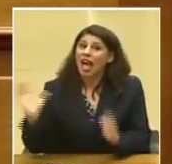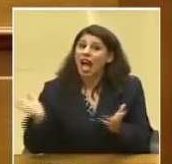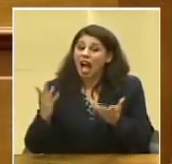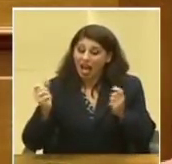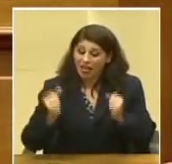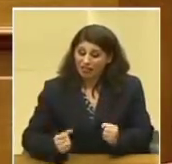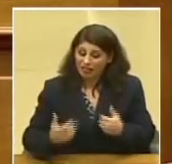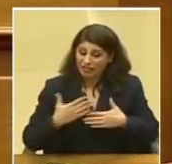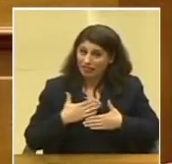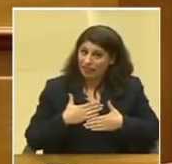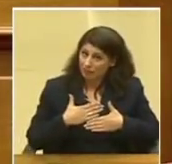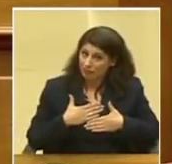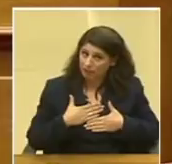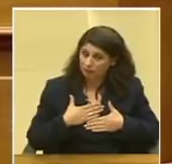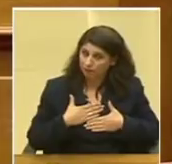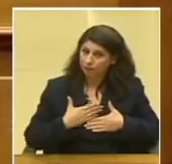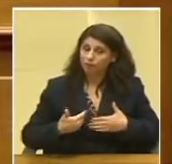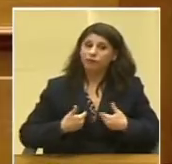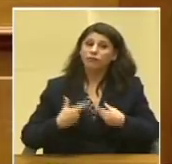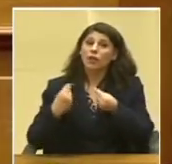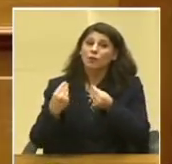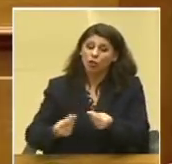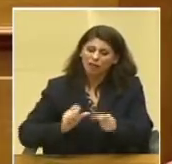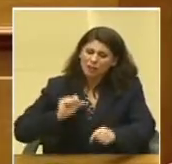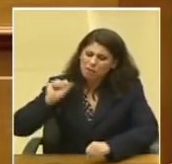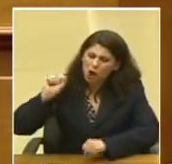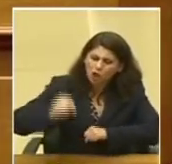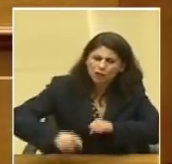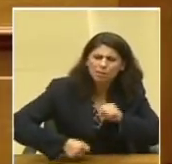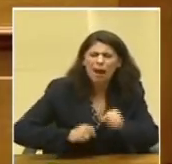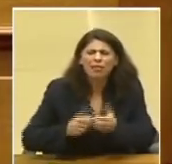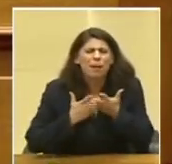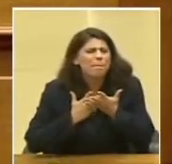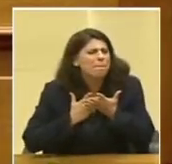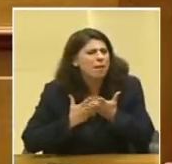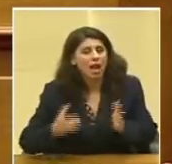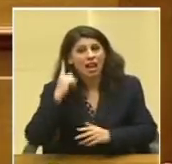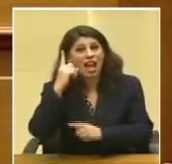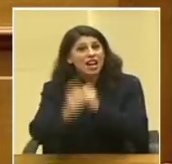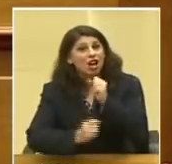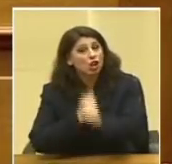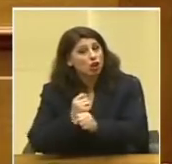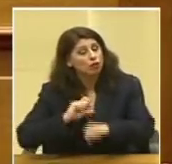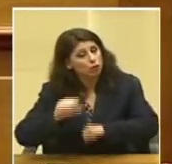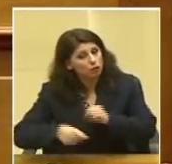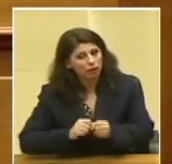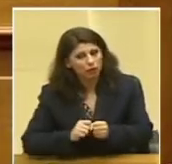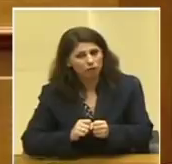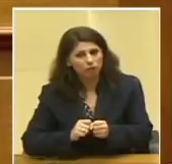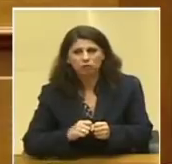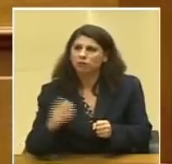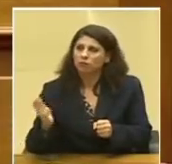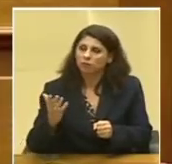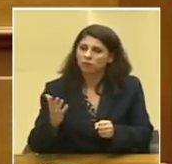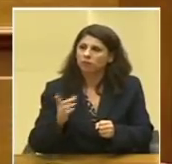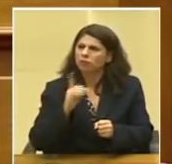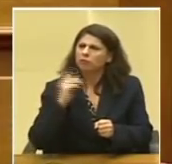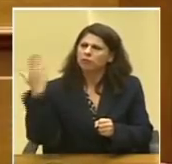δική μας, που δώσαμε αυτή τη μάχη ένα χρόνο τώρα, βρισκόταν μια κυβέρνηση όπως οι